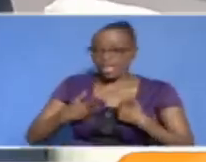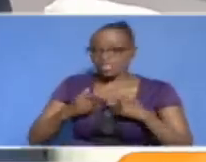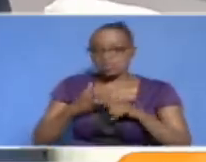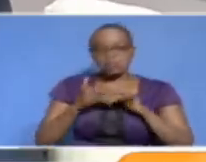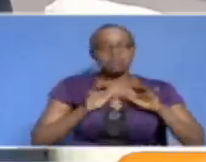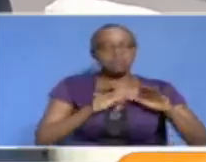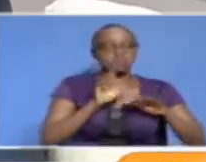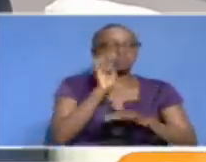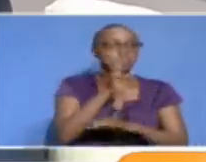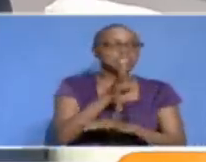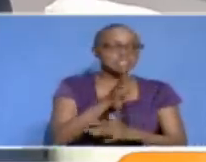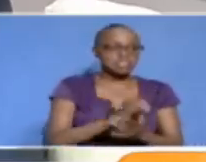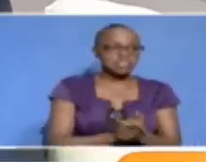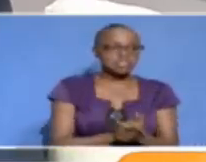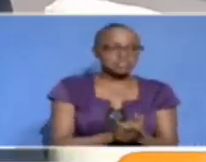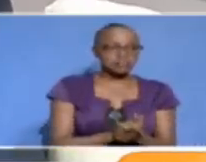Tutamforce.